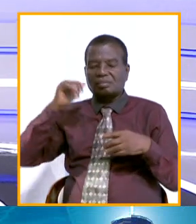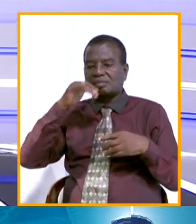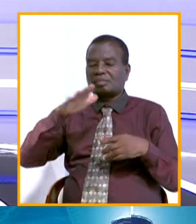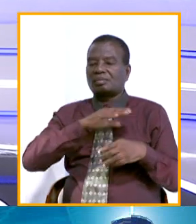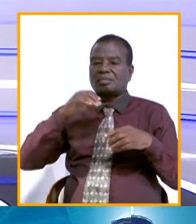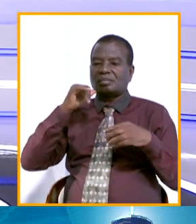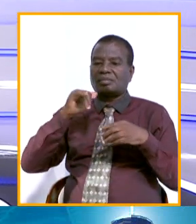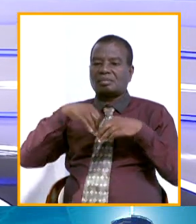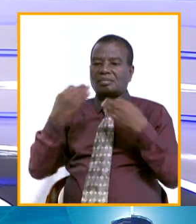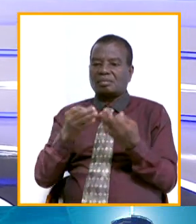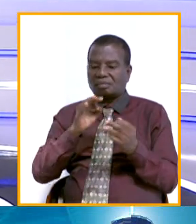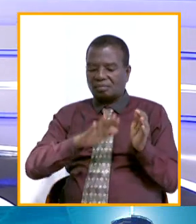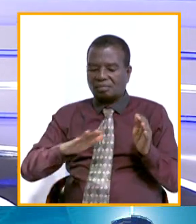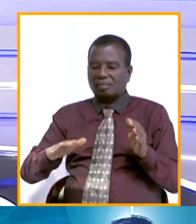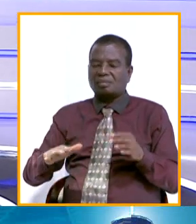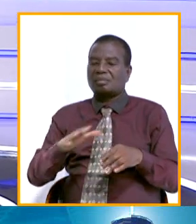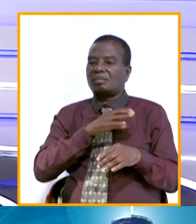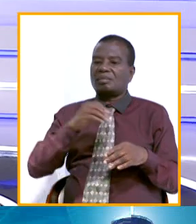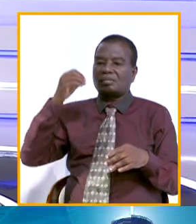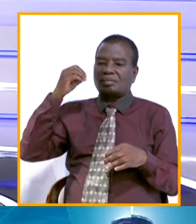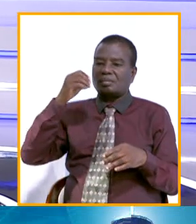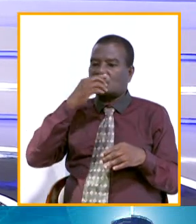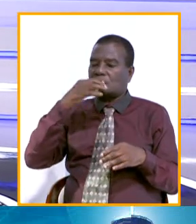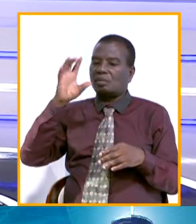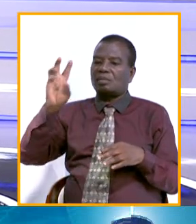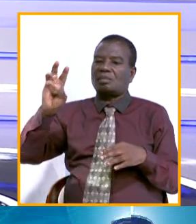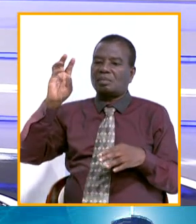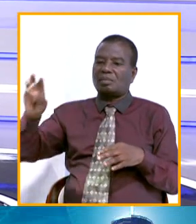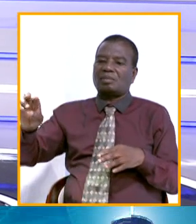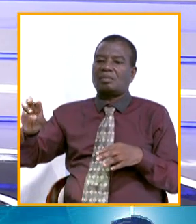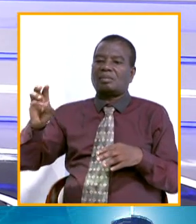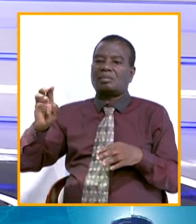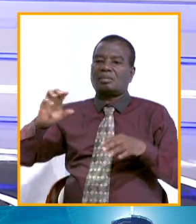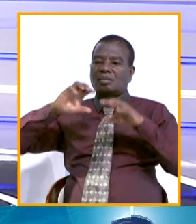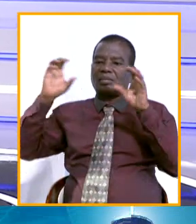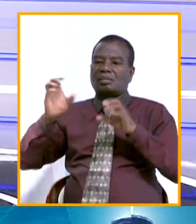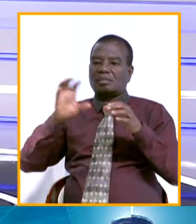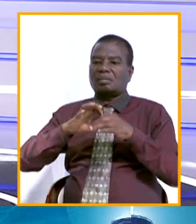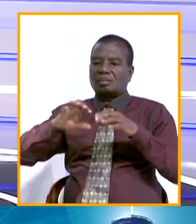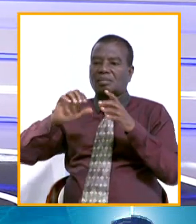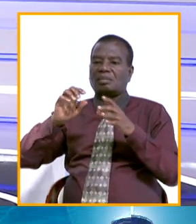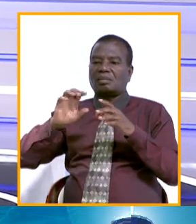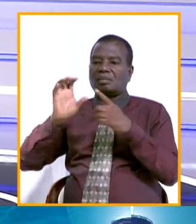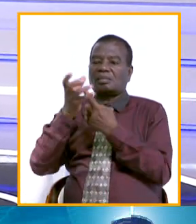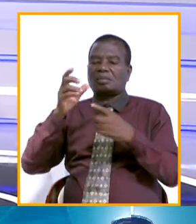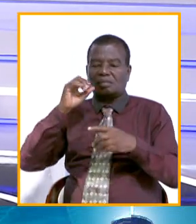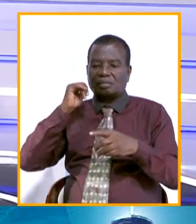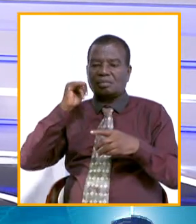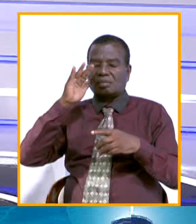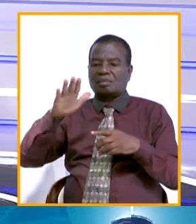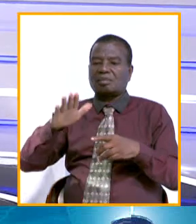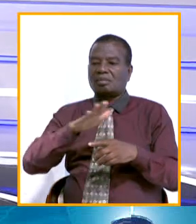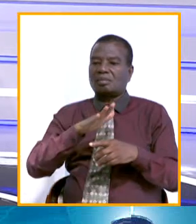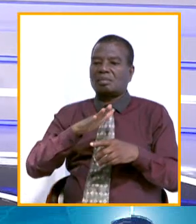de la Famille et de l'Enfant. Cela dans le cadre de la 66e session de la Condition de la Femme. En marge de